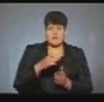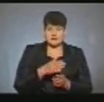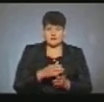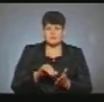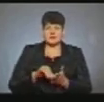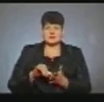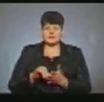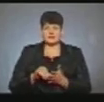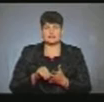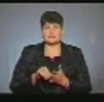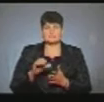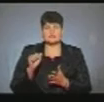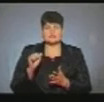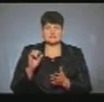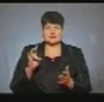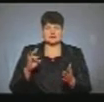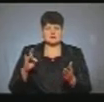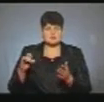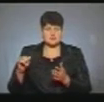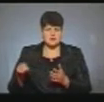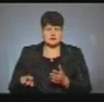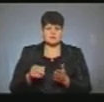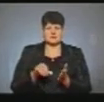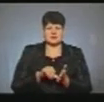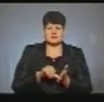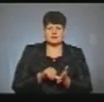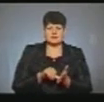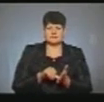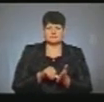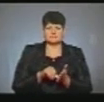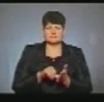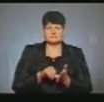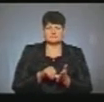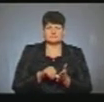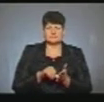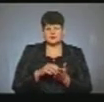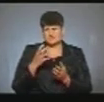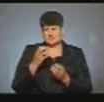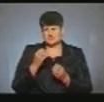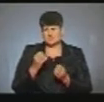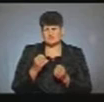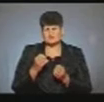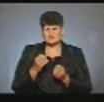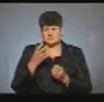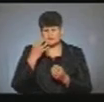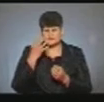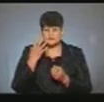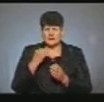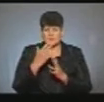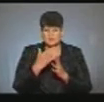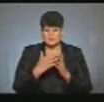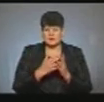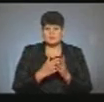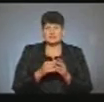представник від санепідемслужби, представник від, от не пригадую ще, яких там можна перелічувати їх,